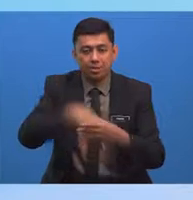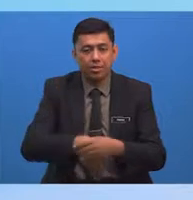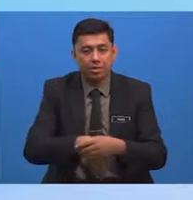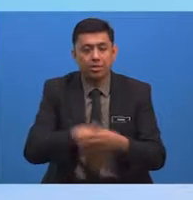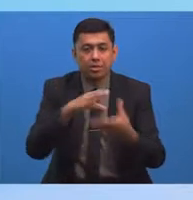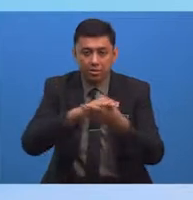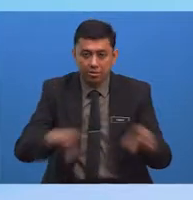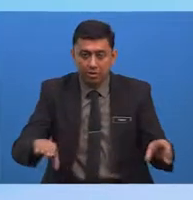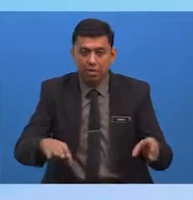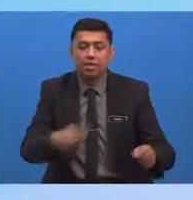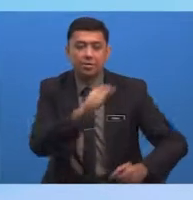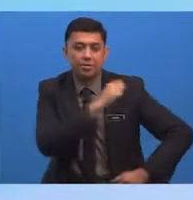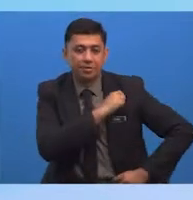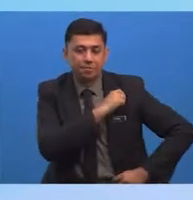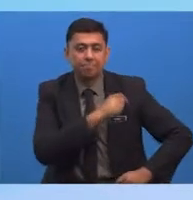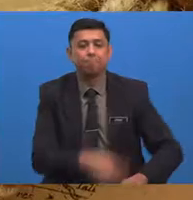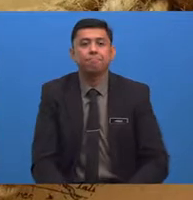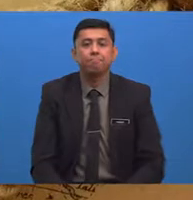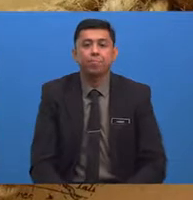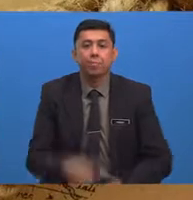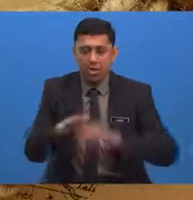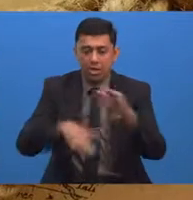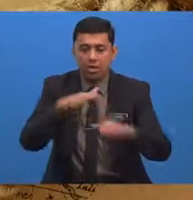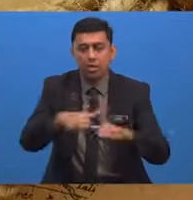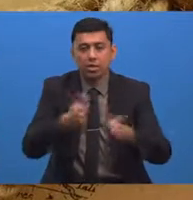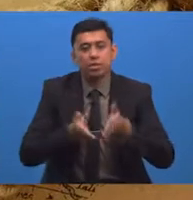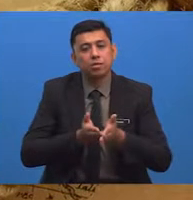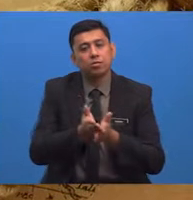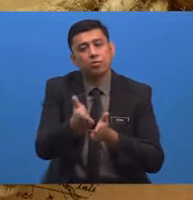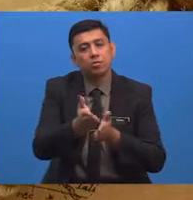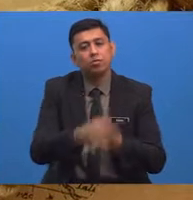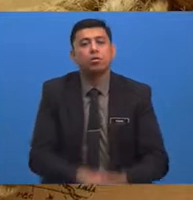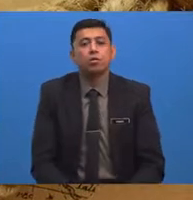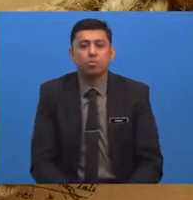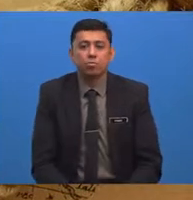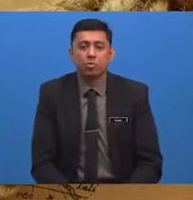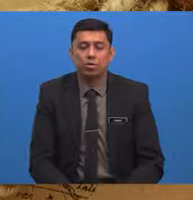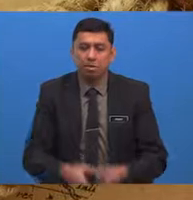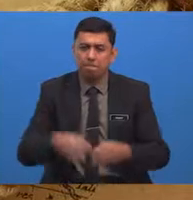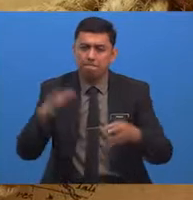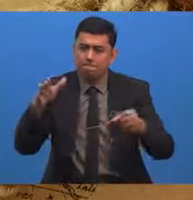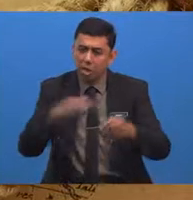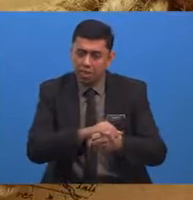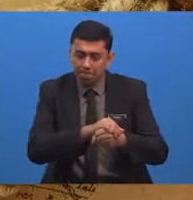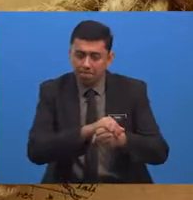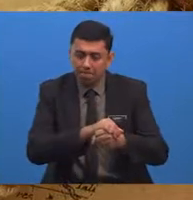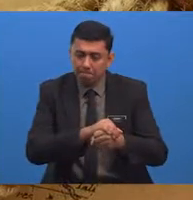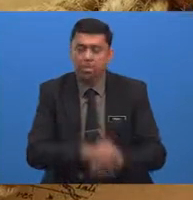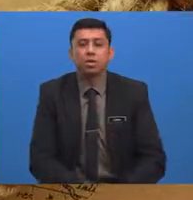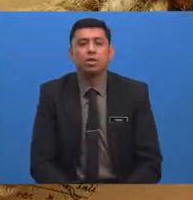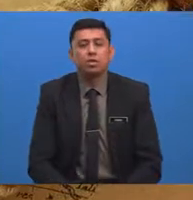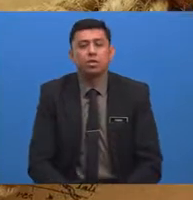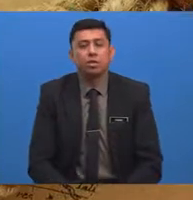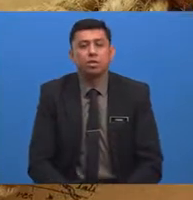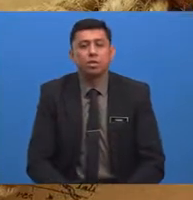dalam keselamatan dan ketenteraan. Langkah seterusnya dilaksanakan Brooke bagi memantapkan pentadbiran Sarawak